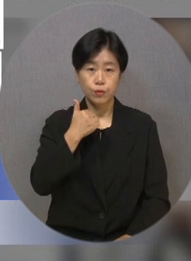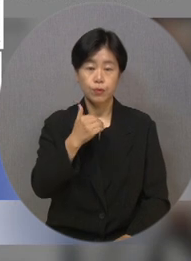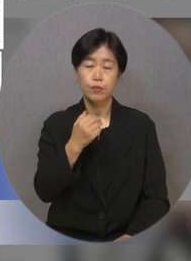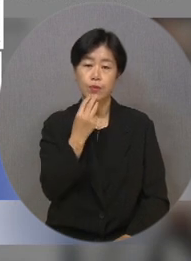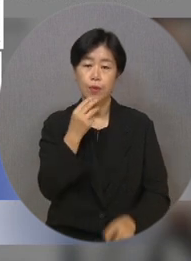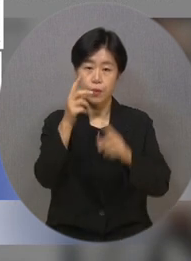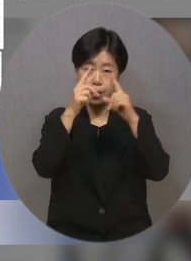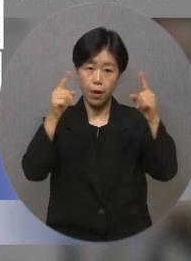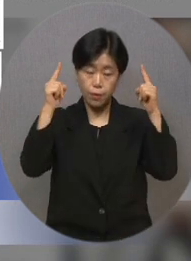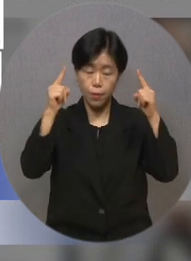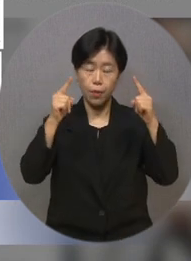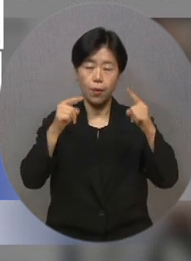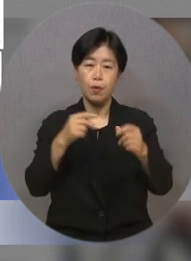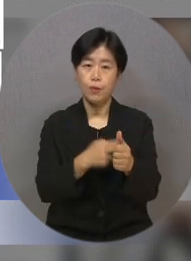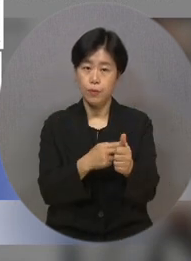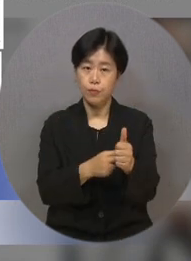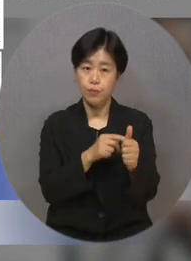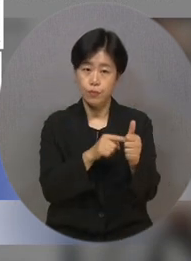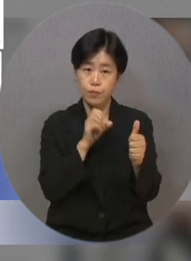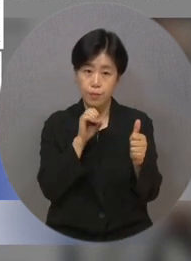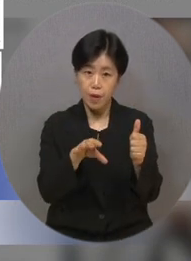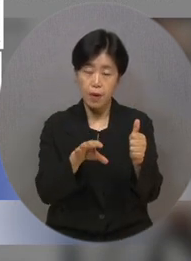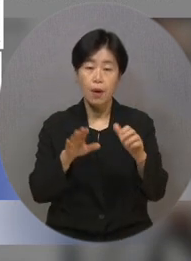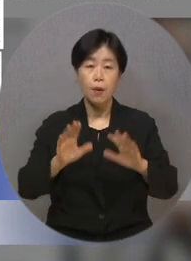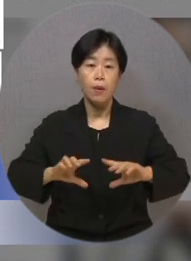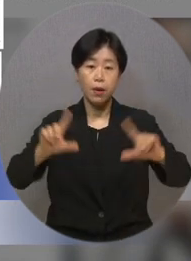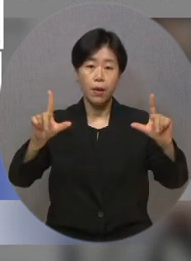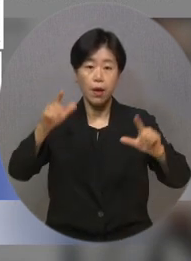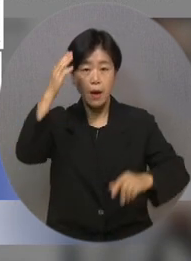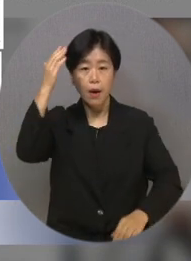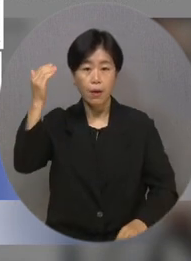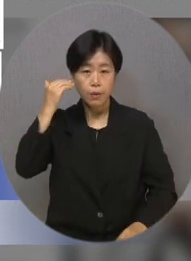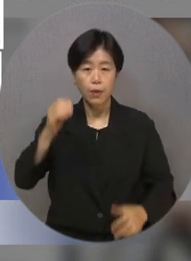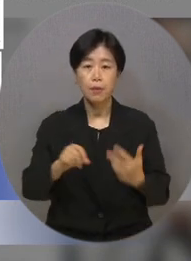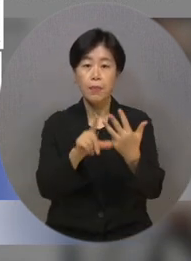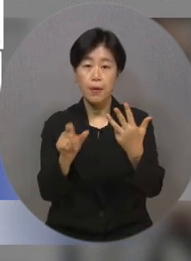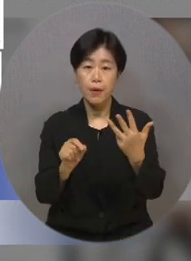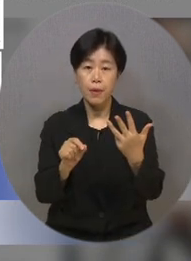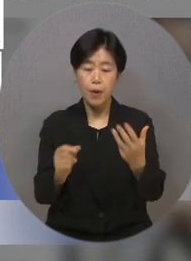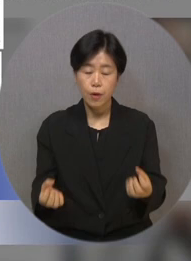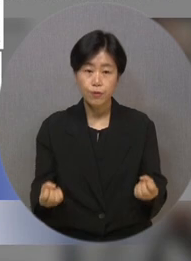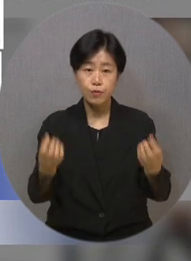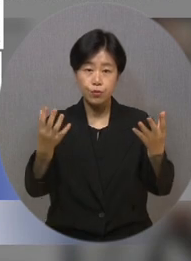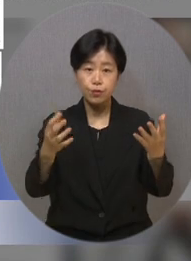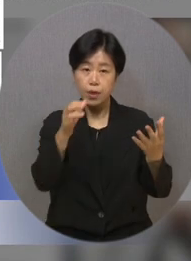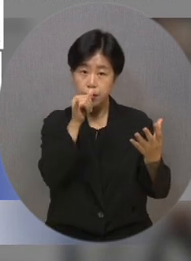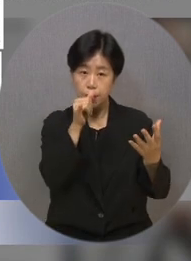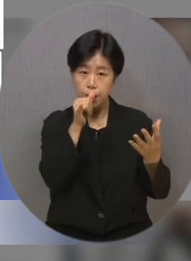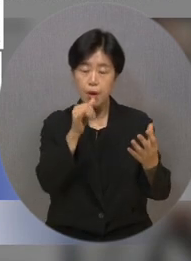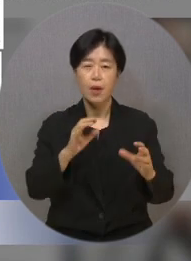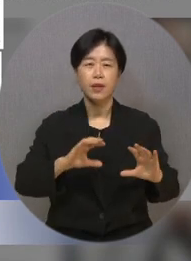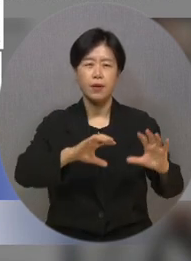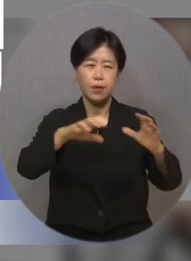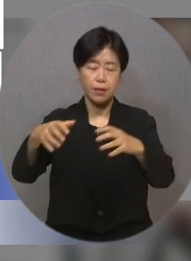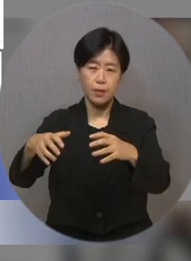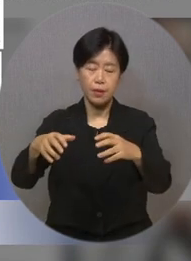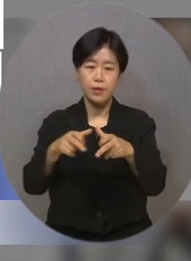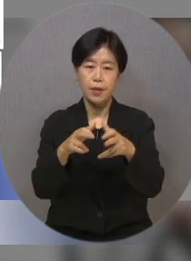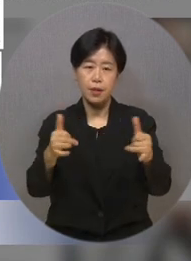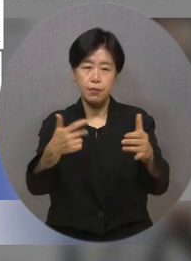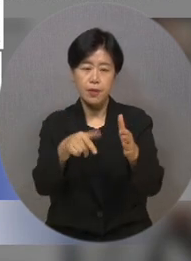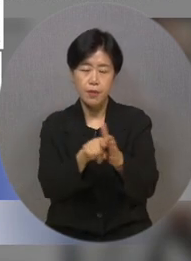교수는 올해 대한민국에서의 8월은 전 세계 장애 무용인들에게 피하다가 열리는 희망의 달이 됐다고